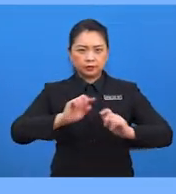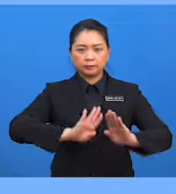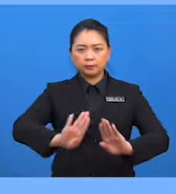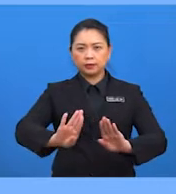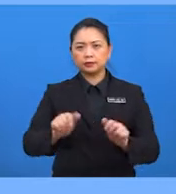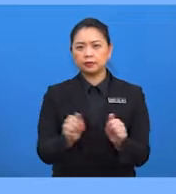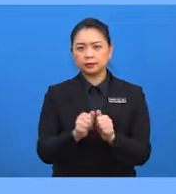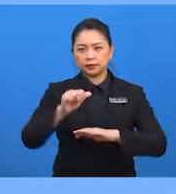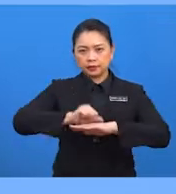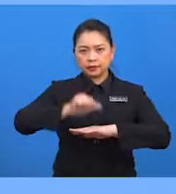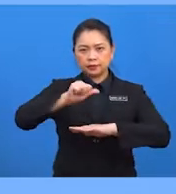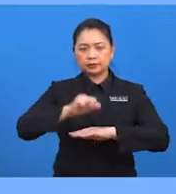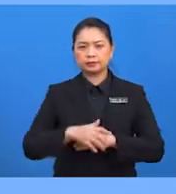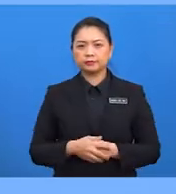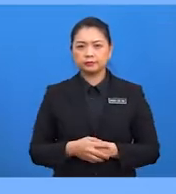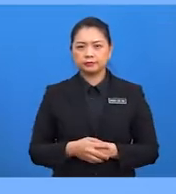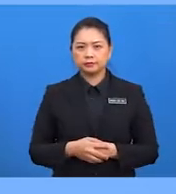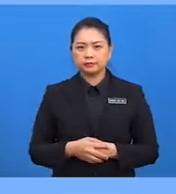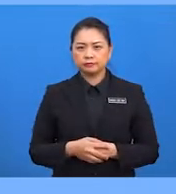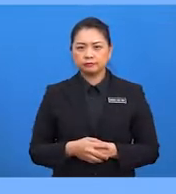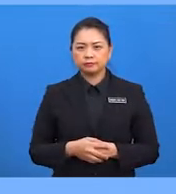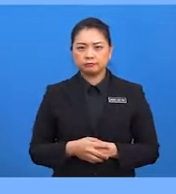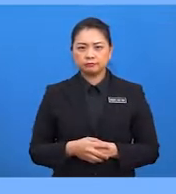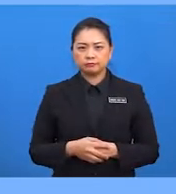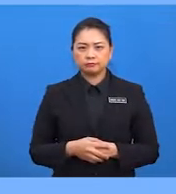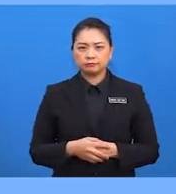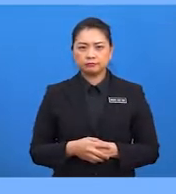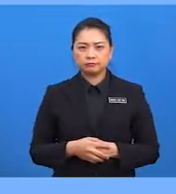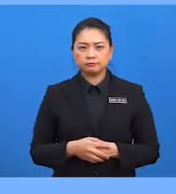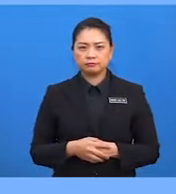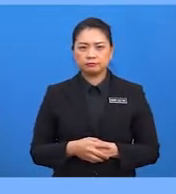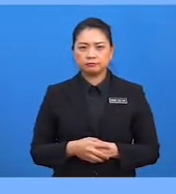bertindak balas dengan asid.